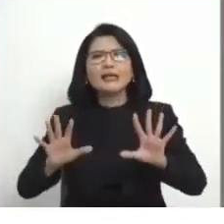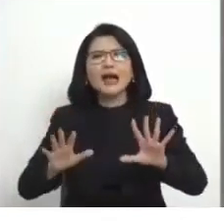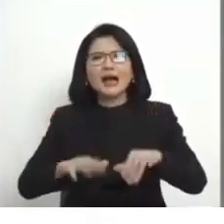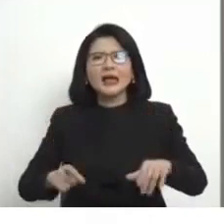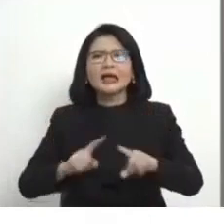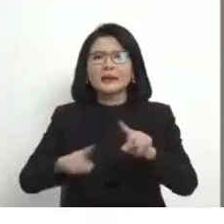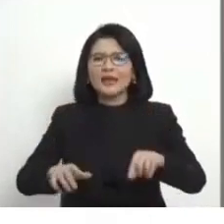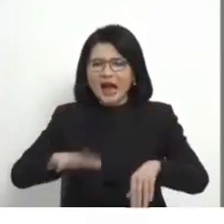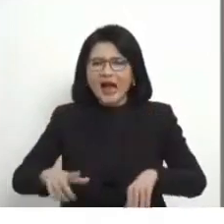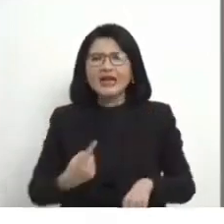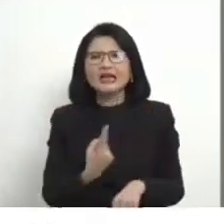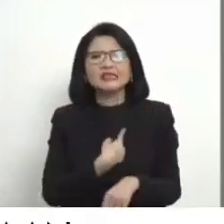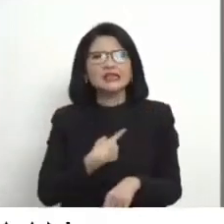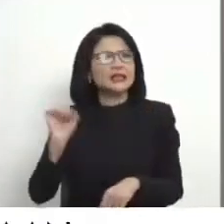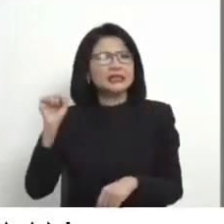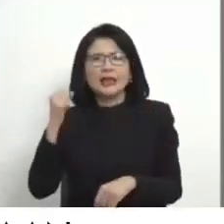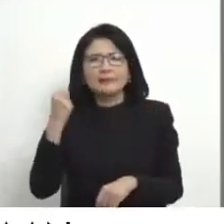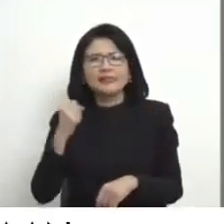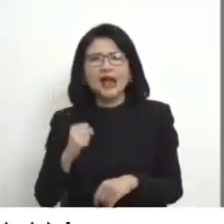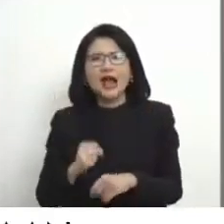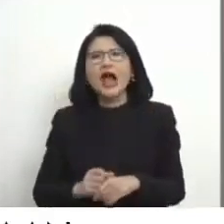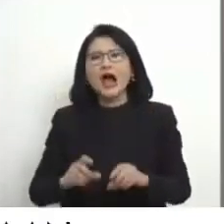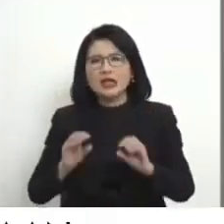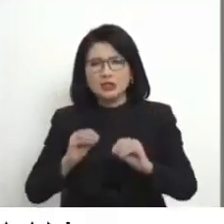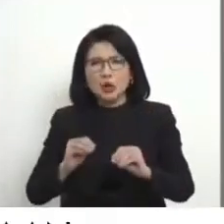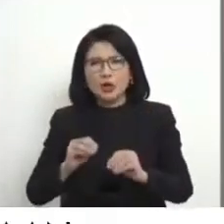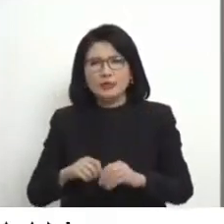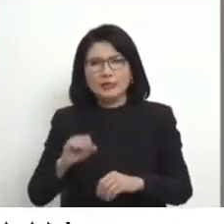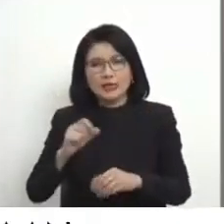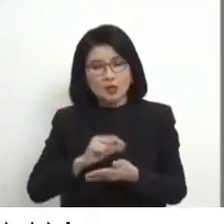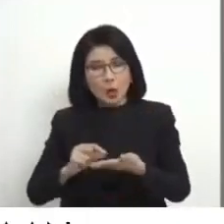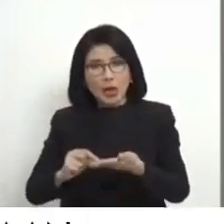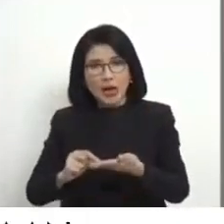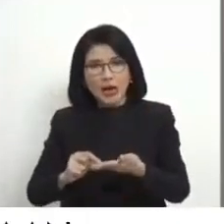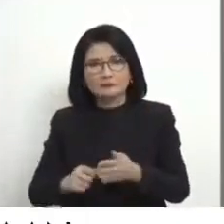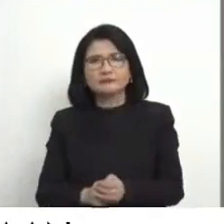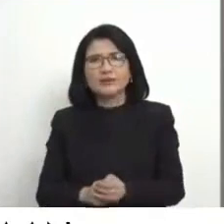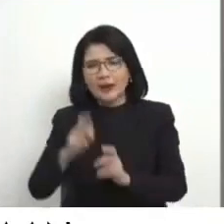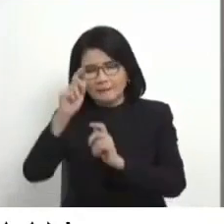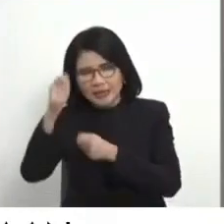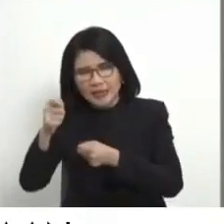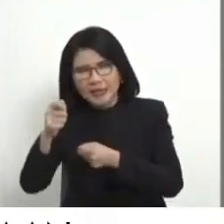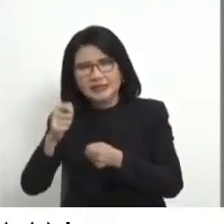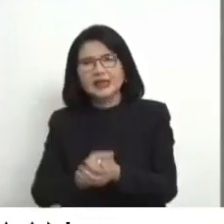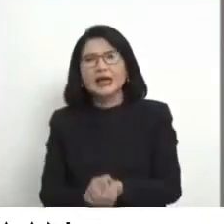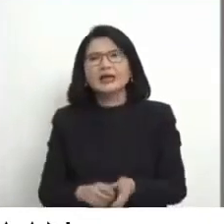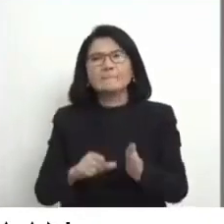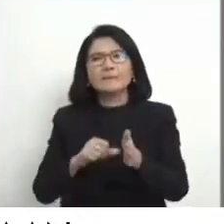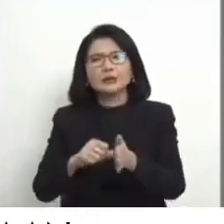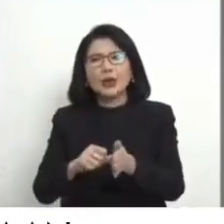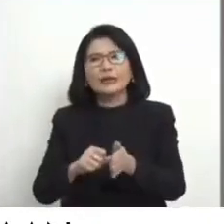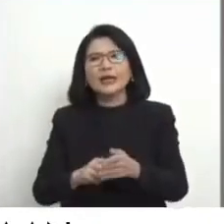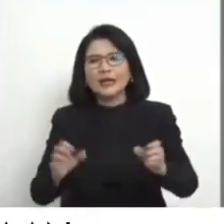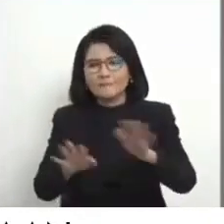pernah bisa menyelesaikan pendidikan sampai tuntas kemudian penghargaan dan tunjangan bagi dosen dan peneliti yang berbasis pada